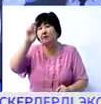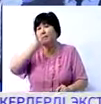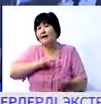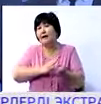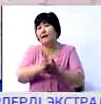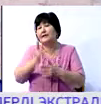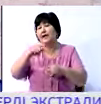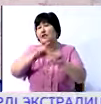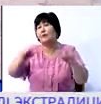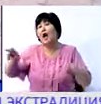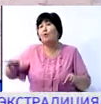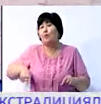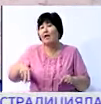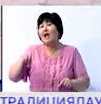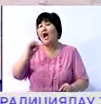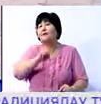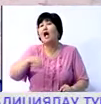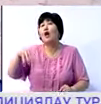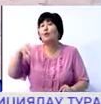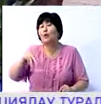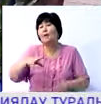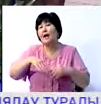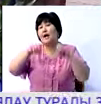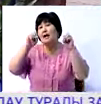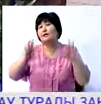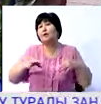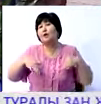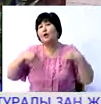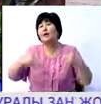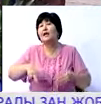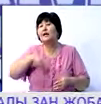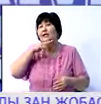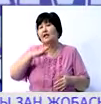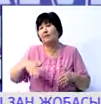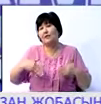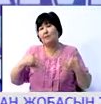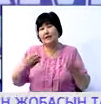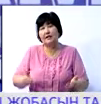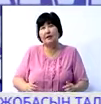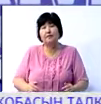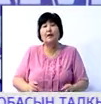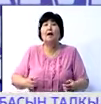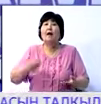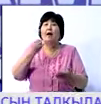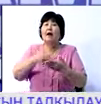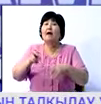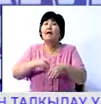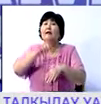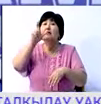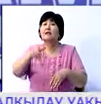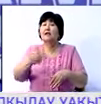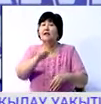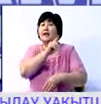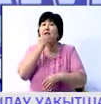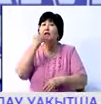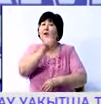істері департаментінің басшысы Абзал Мұхимов кәсіби мерекелермен құттықтап, ізгі лебізін білдірді. Ақ халатты абзал жандар тұрғындарға сапалы